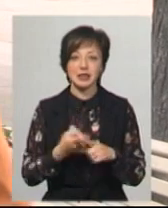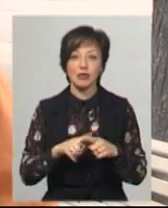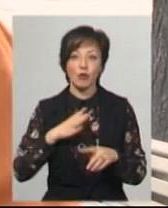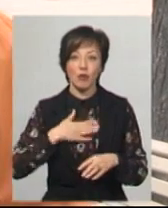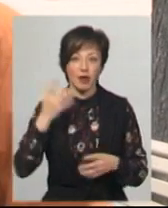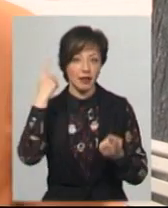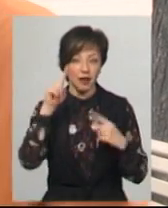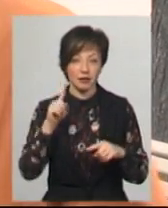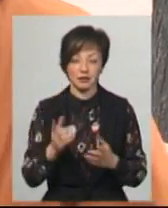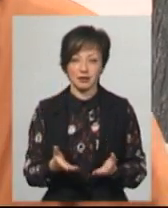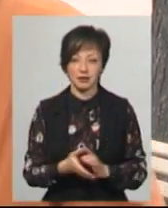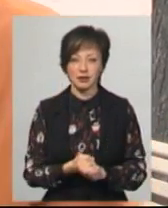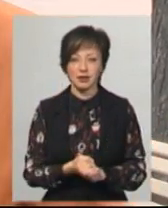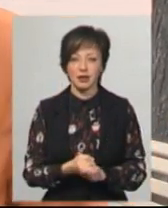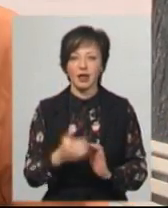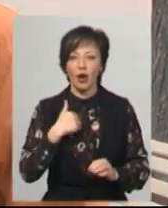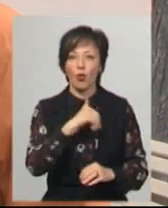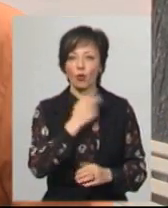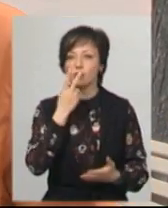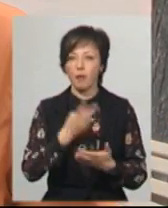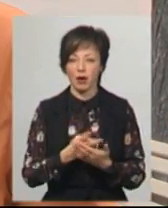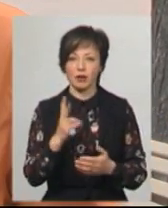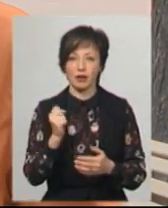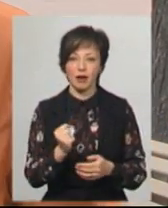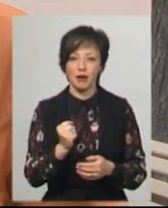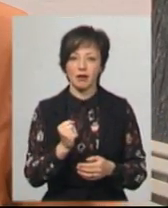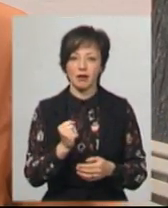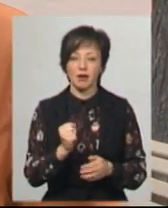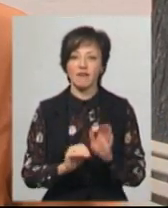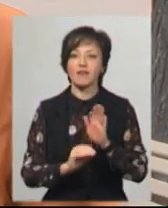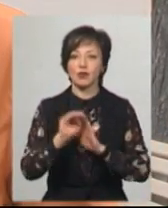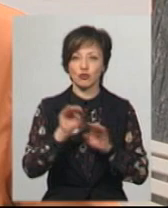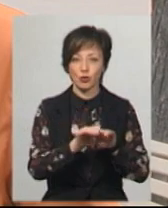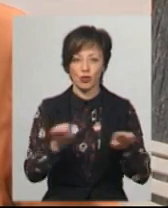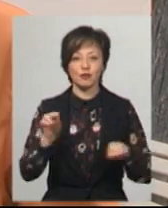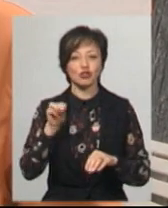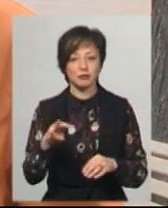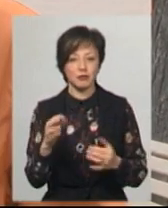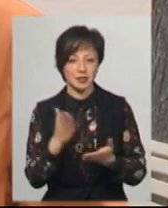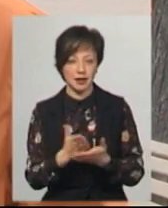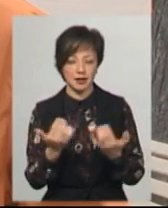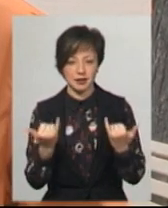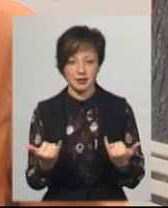моя ідея. «Чумацький шлях» я хочу бачити на багато вищому рівні, ніж він є зараз. Тому